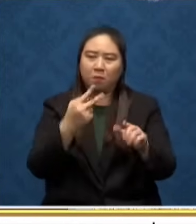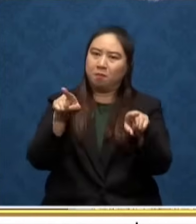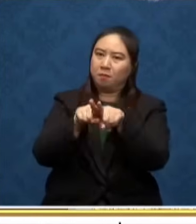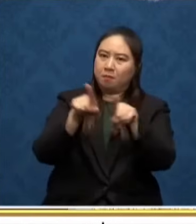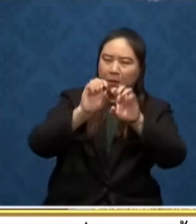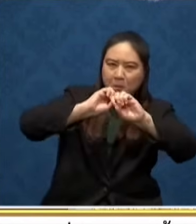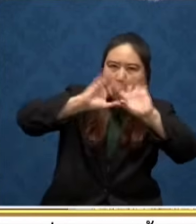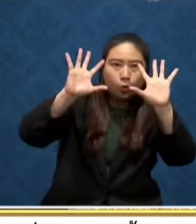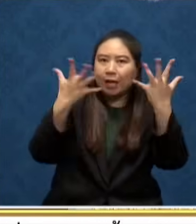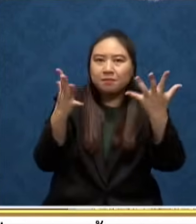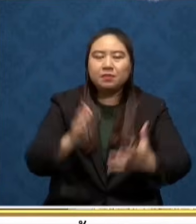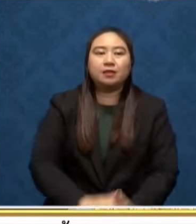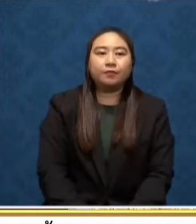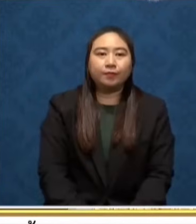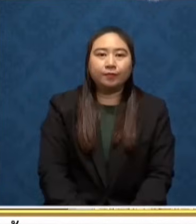ส